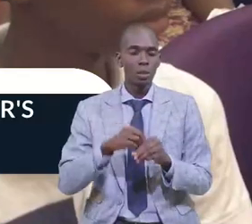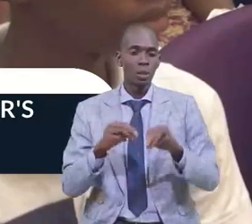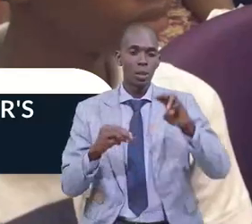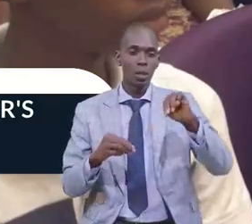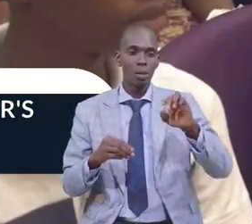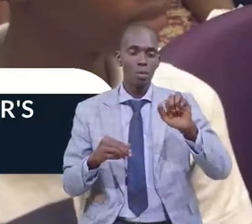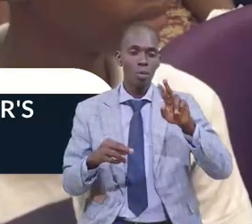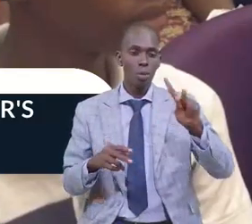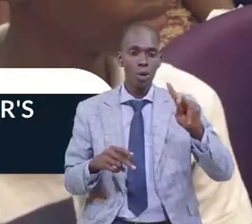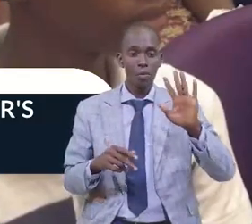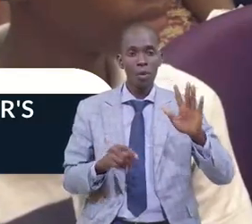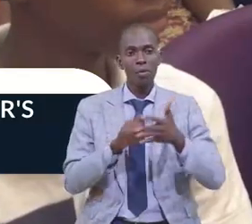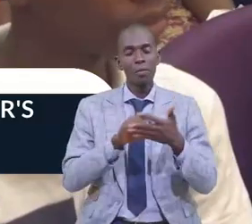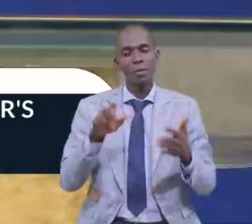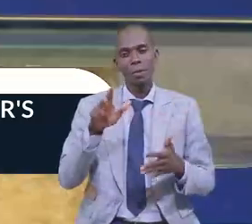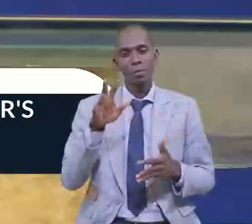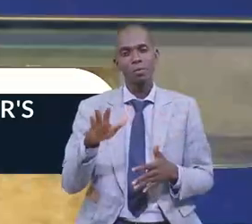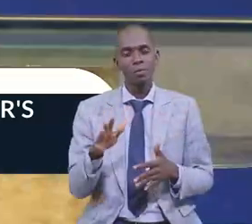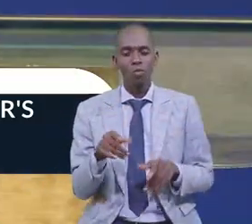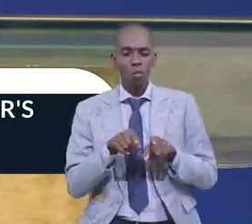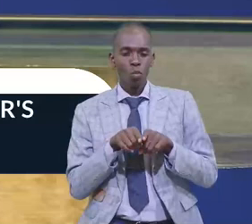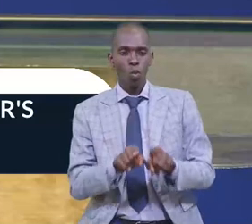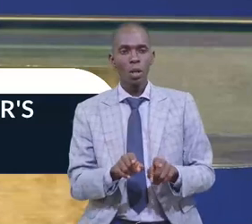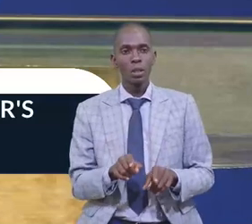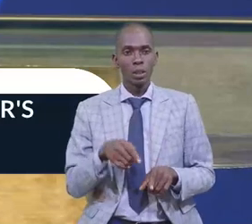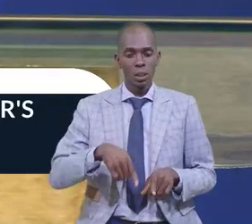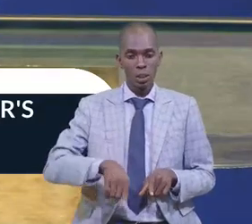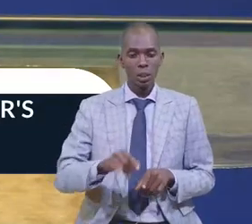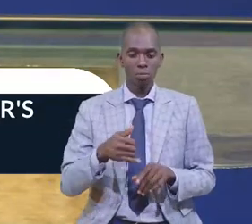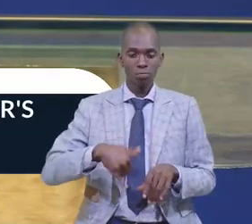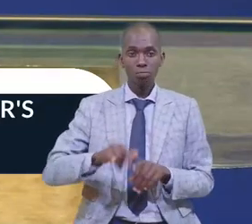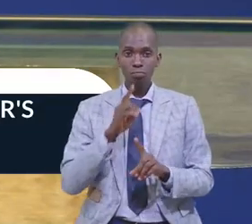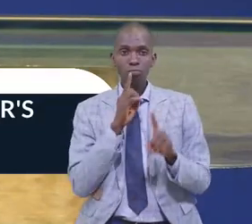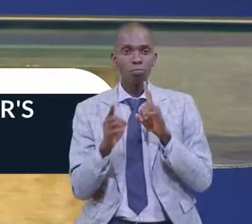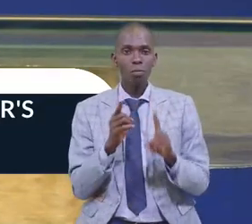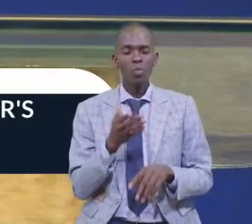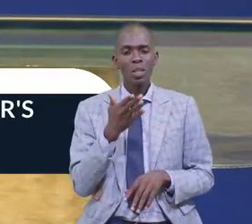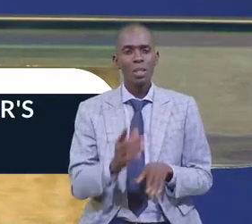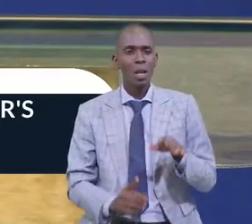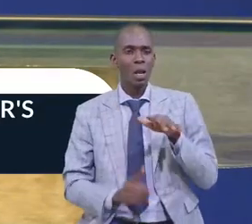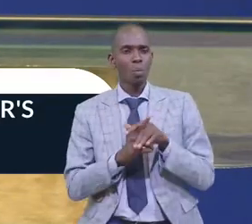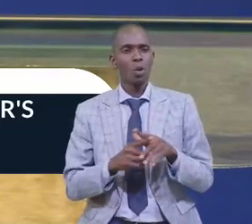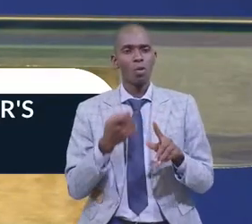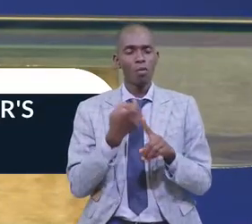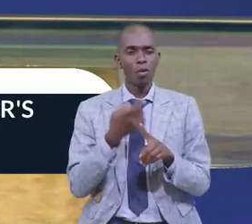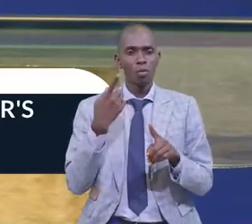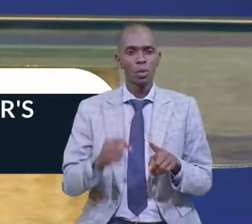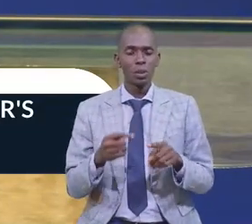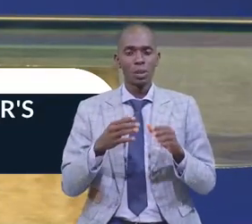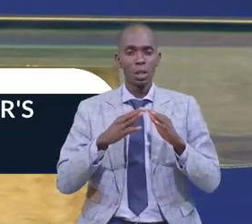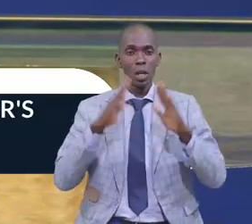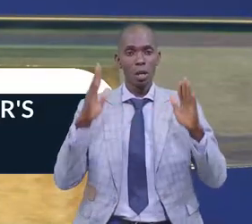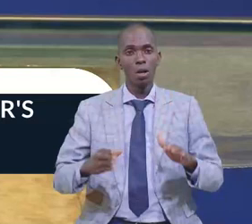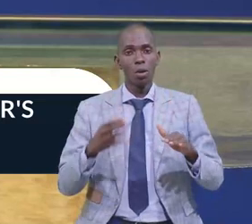mort de la fille. Verset 35 dit que, comme il est parlé encore, survinrent de chez le chef de la